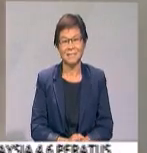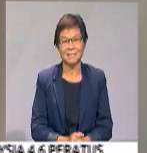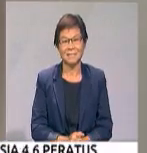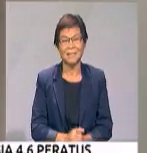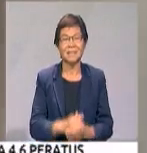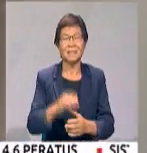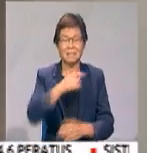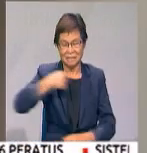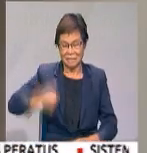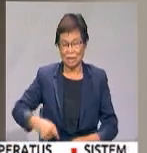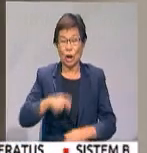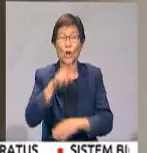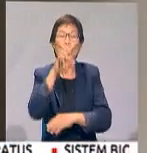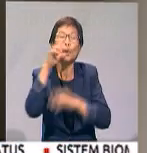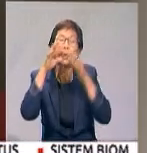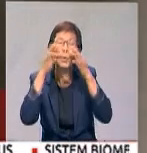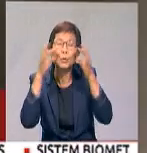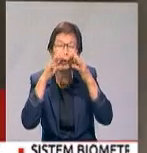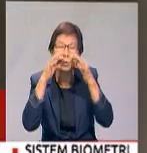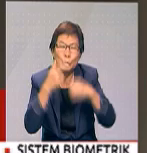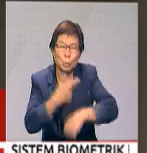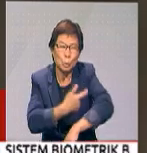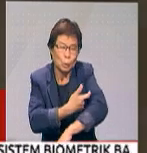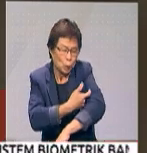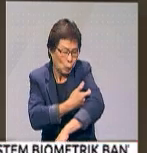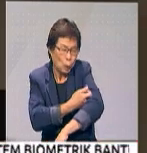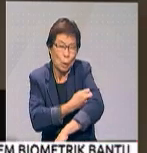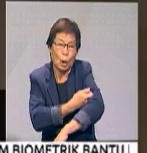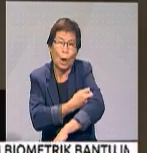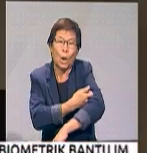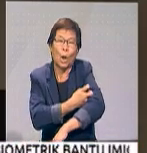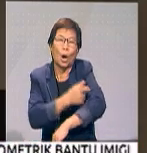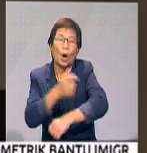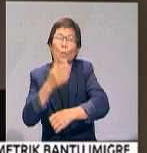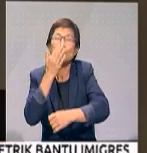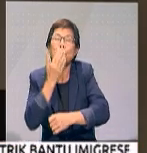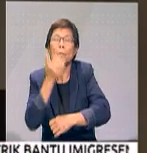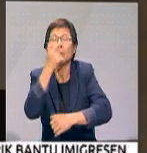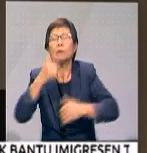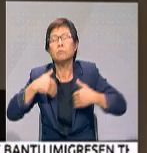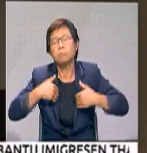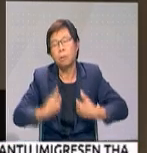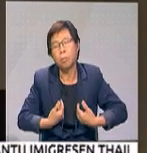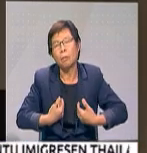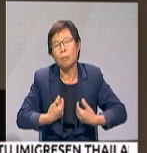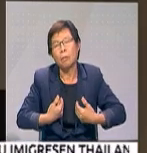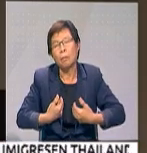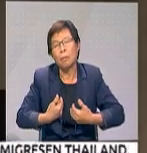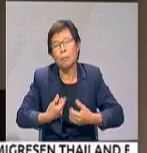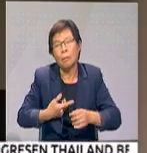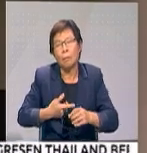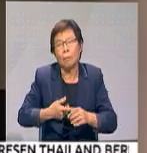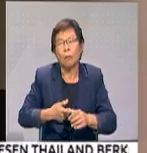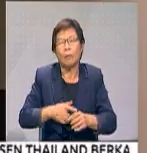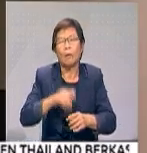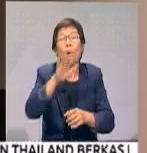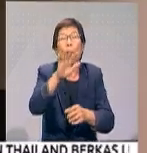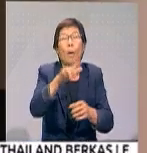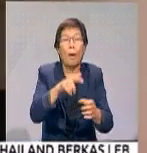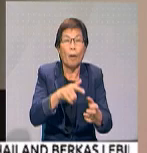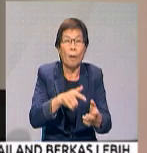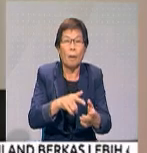Di China, seekor kucing terpaksa diberi suntikan memasukkan glukosa akibat keletihan selepas mengawan dengan sekurang-kurangnya 5 kucing